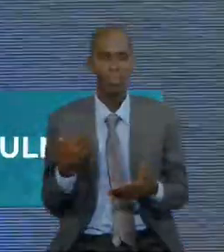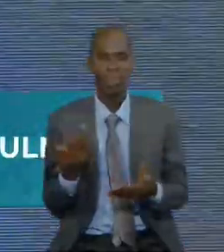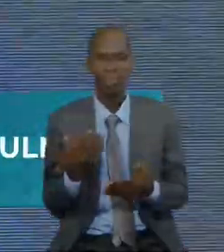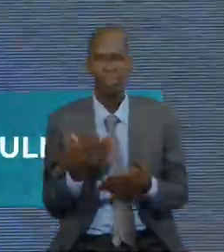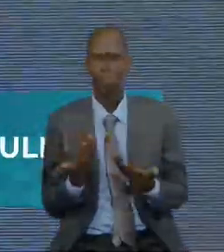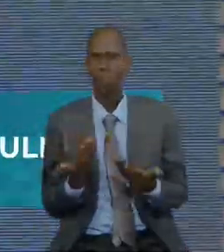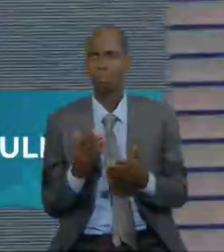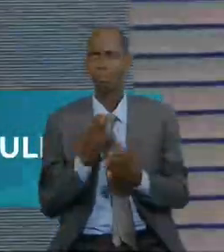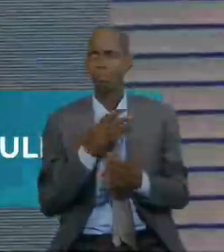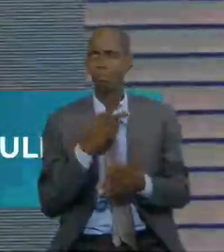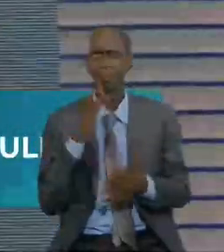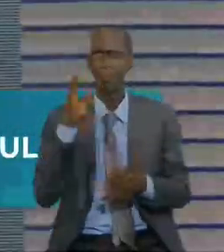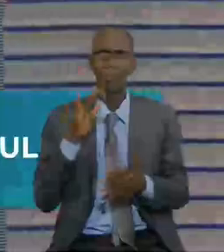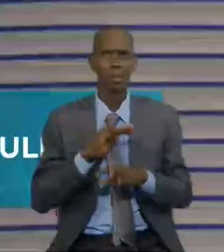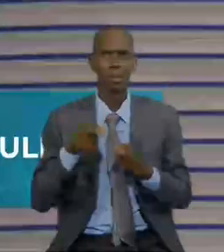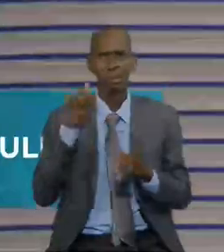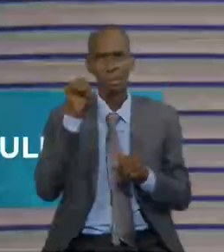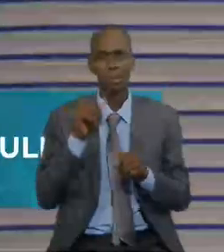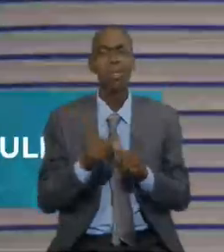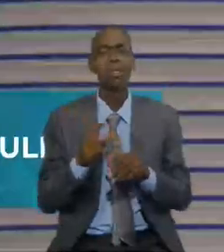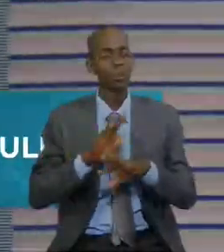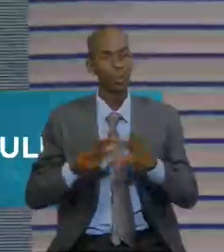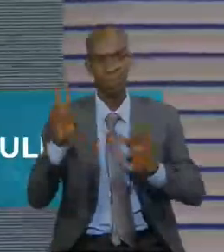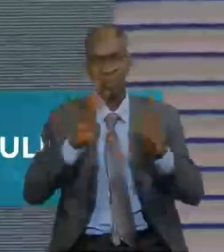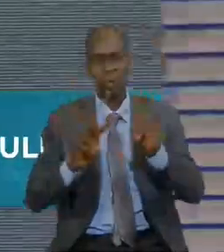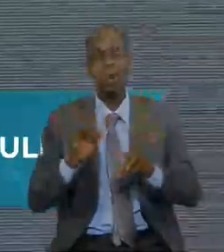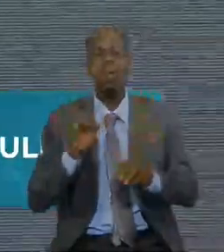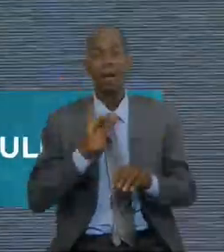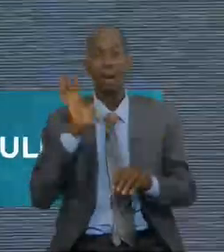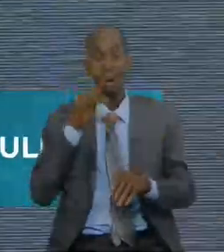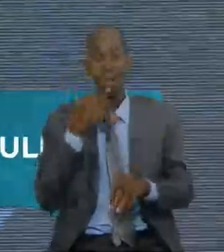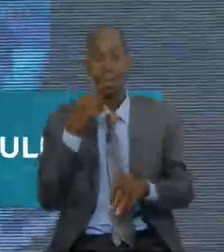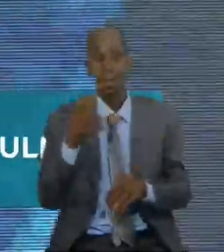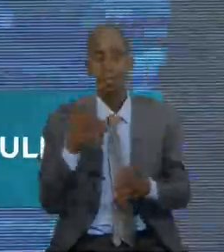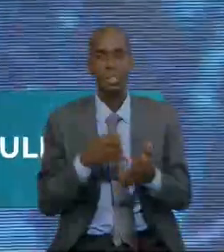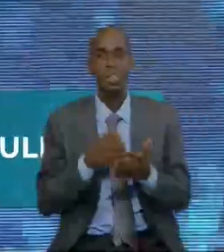tu dis à je me rappelle plus hein mais je vais te le dire